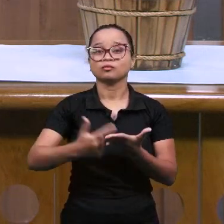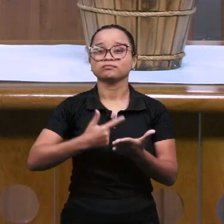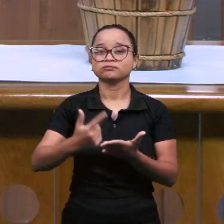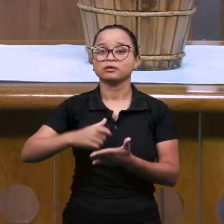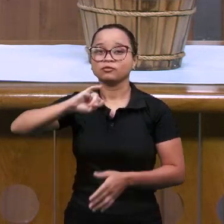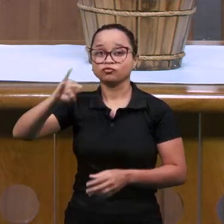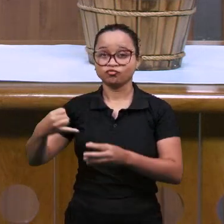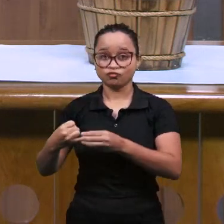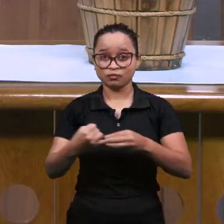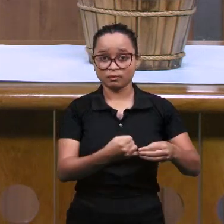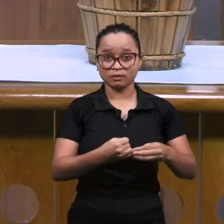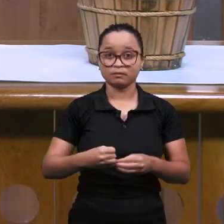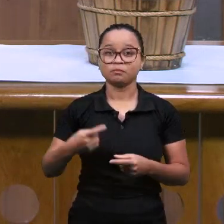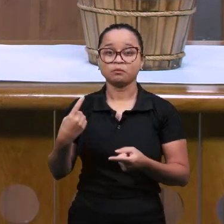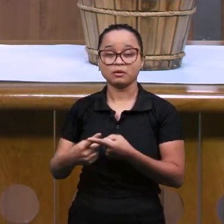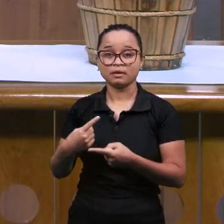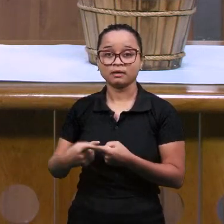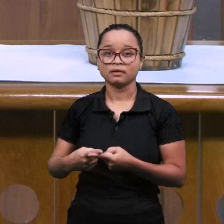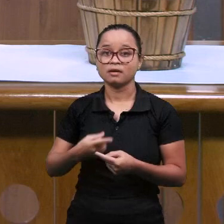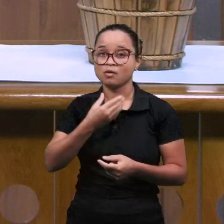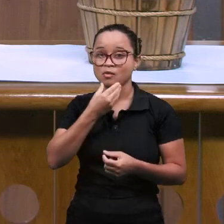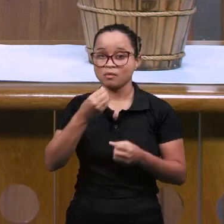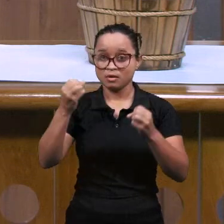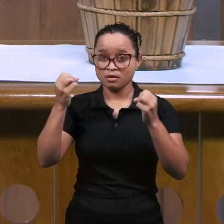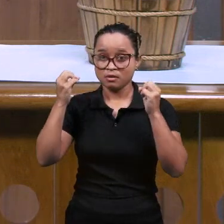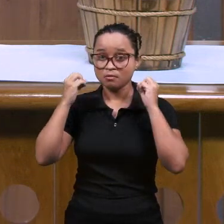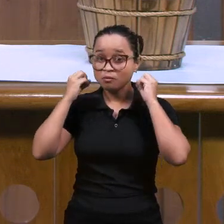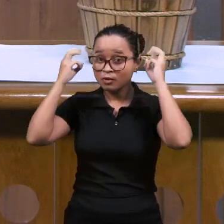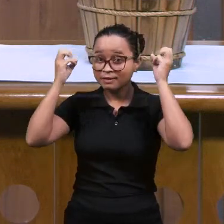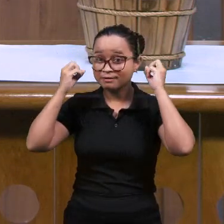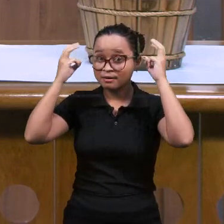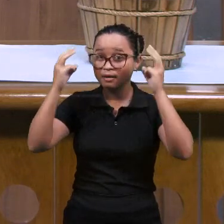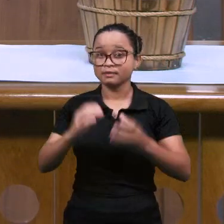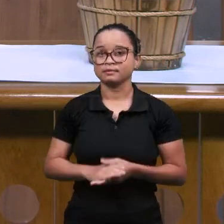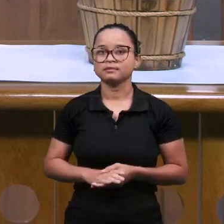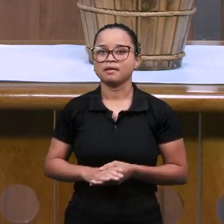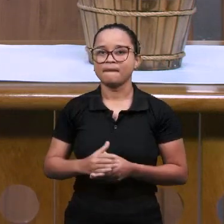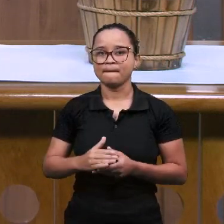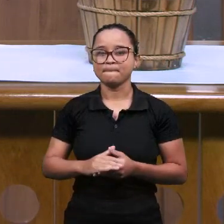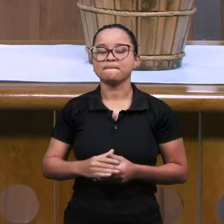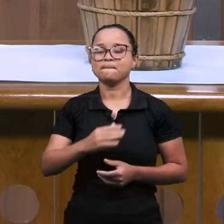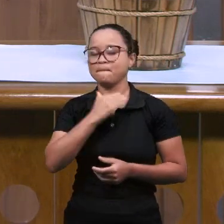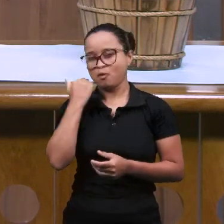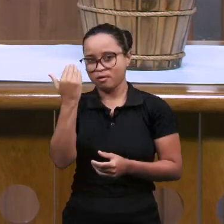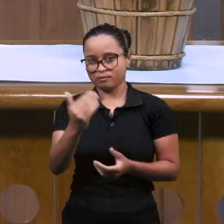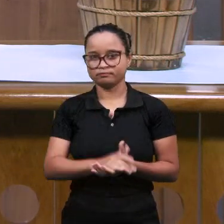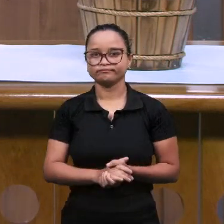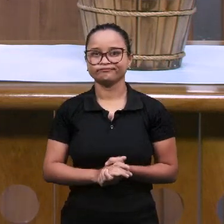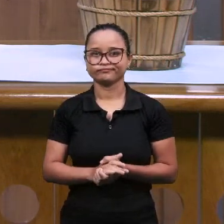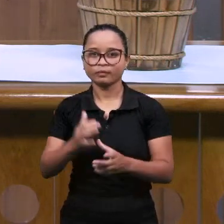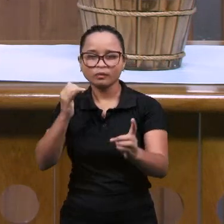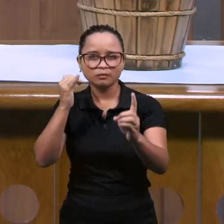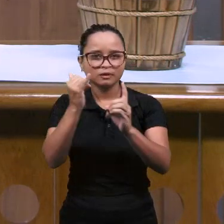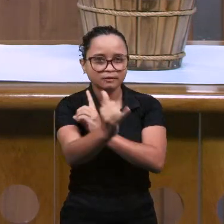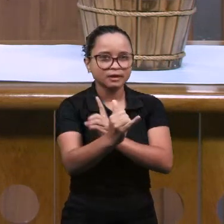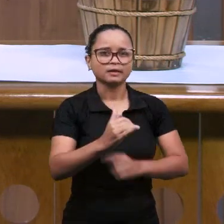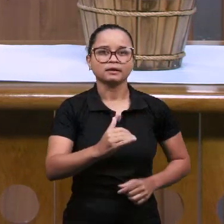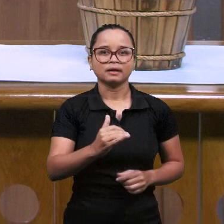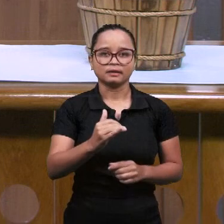mon serviteur est mort. Maintenant, c'est Josué. Le prophète meurt. Le prophète va rester. La prophétie